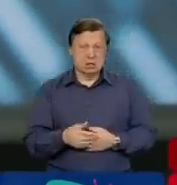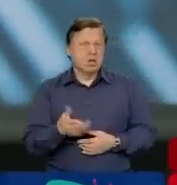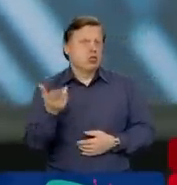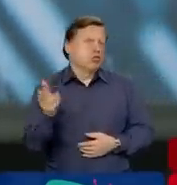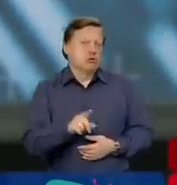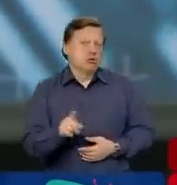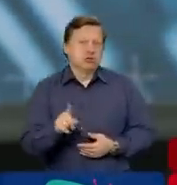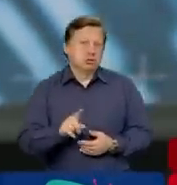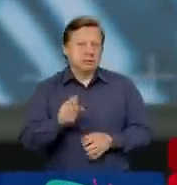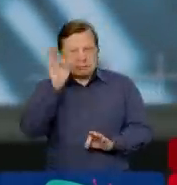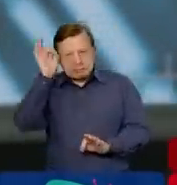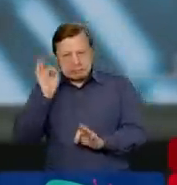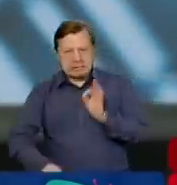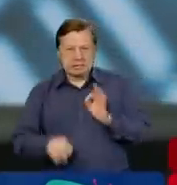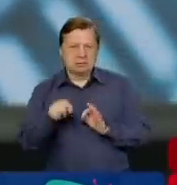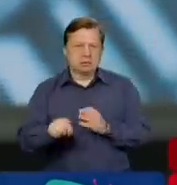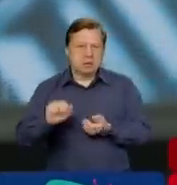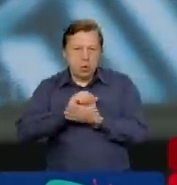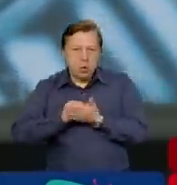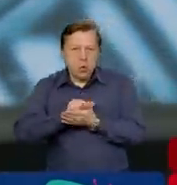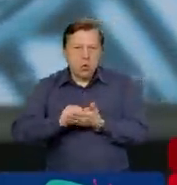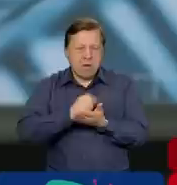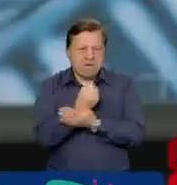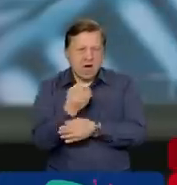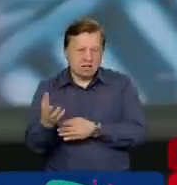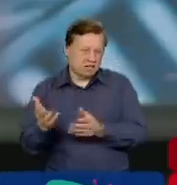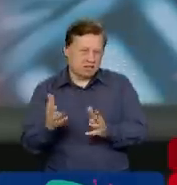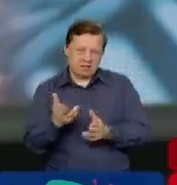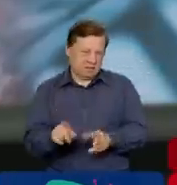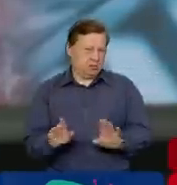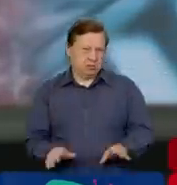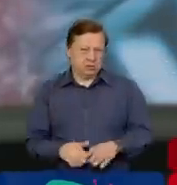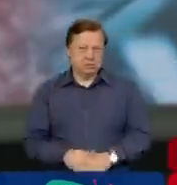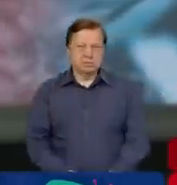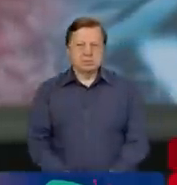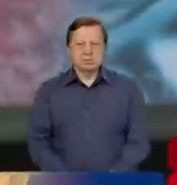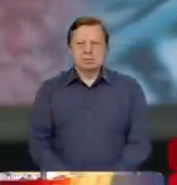próbować pozbawić te warzywa wszelkich organizmów